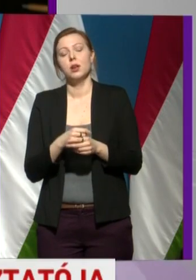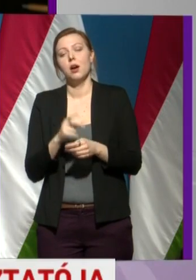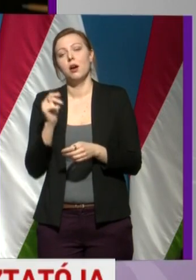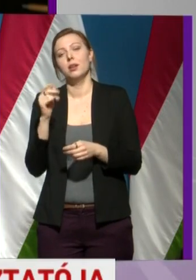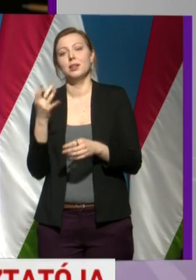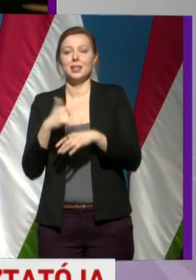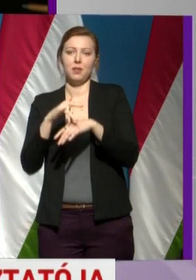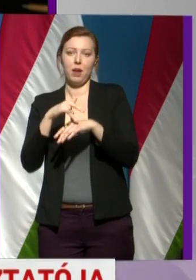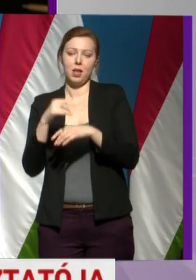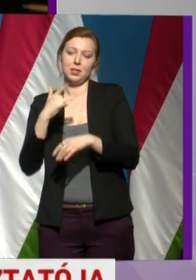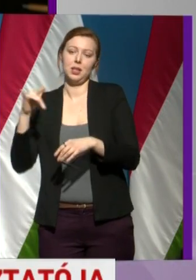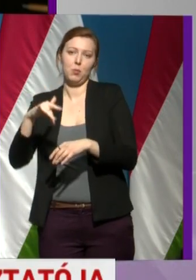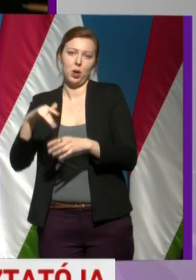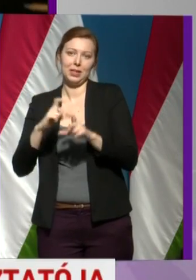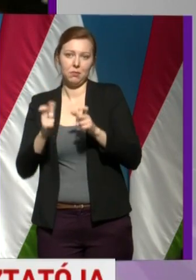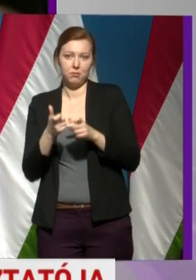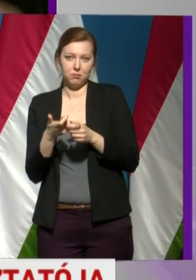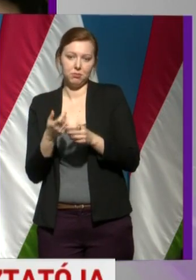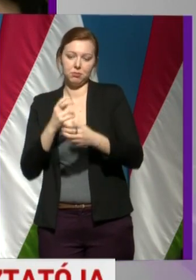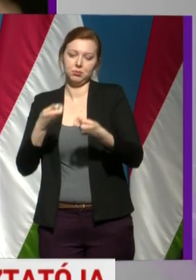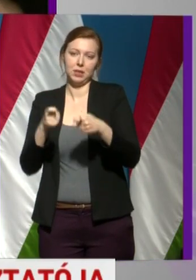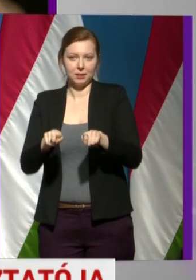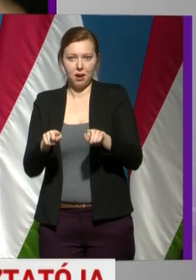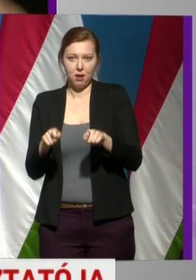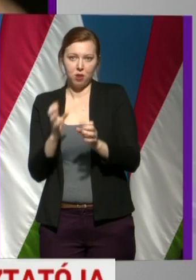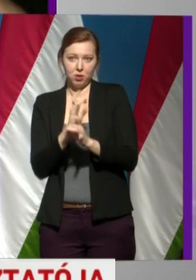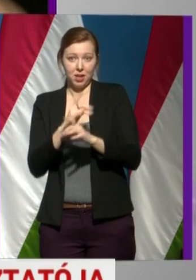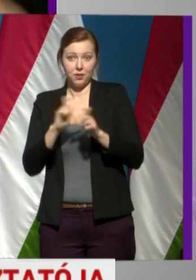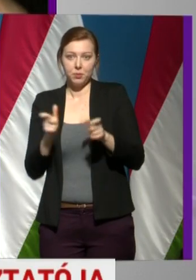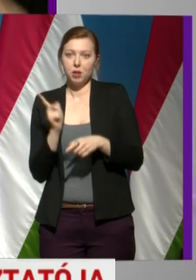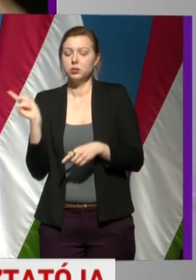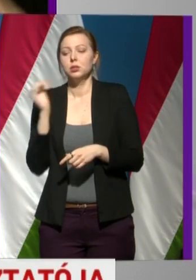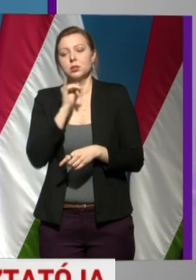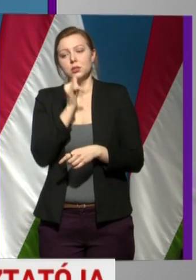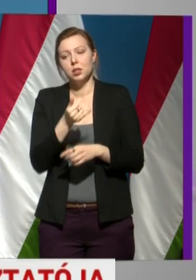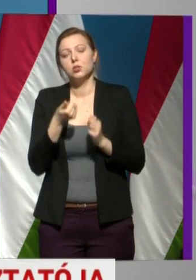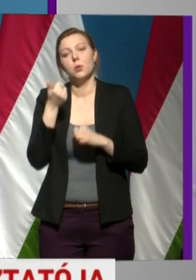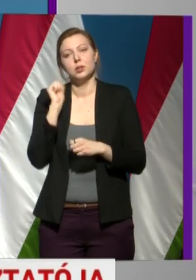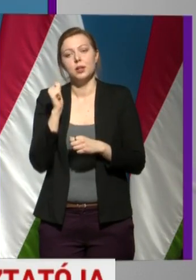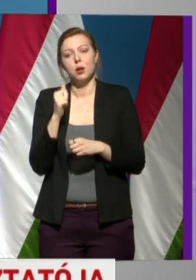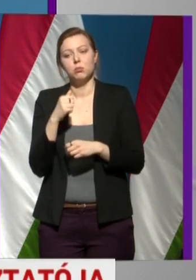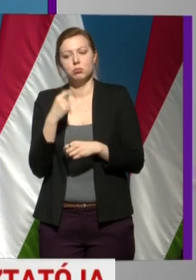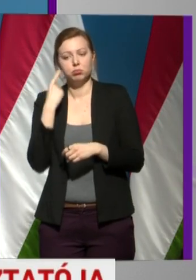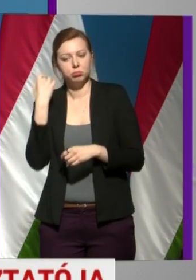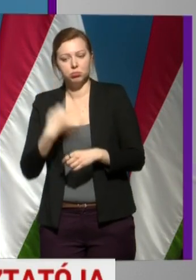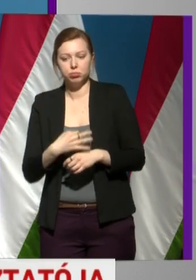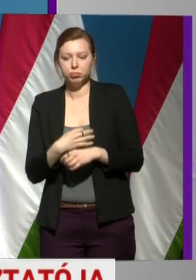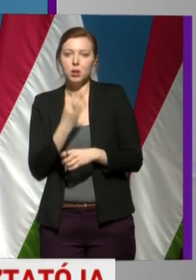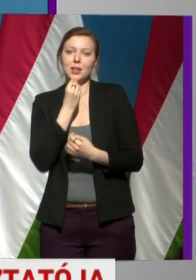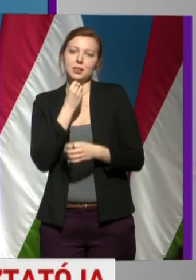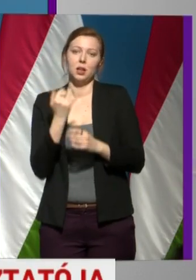repülőtér lezárása a járványveszély miatt? Egyelőre nincs, ahogy azt tegnap hallhatták, az izraeli